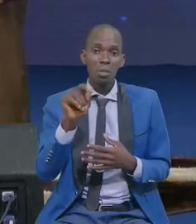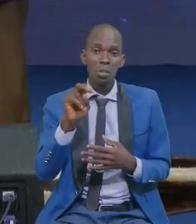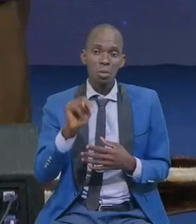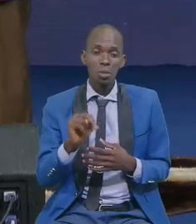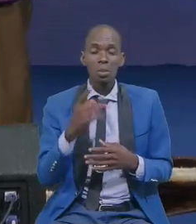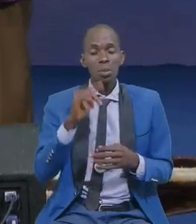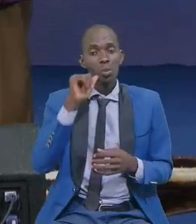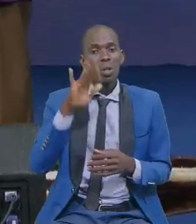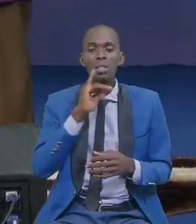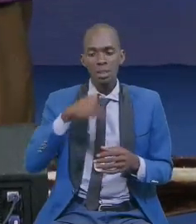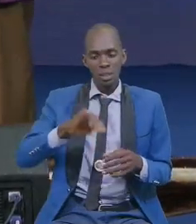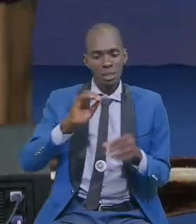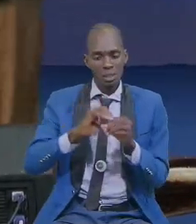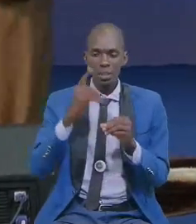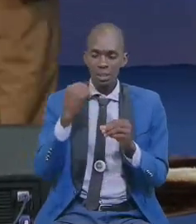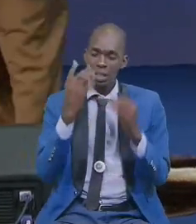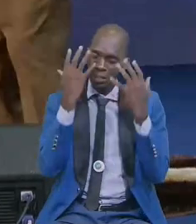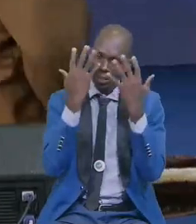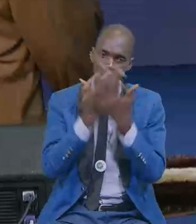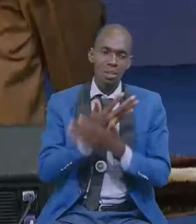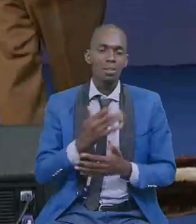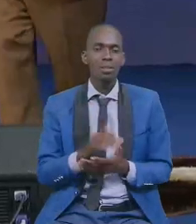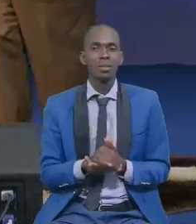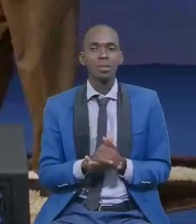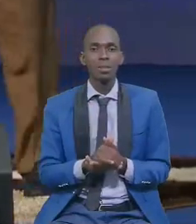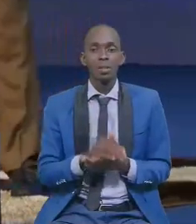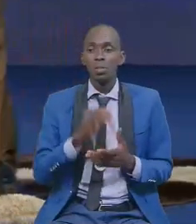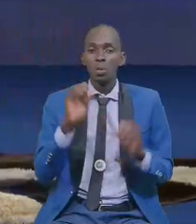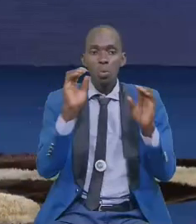Ah, cette femme est encore dans les ténèbres.